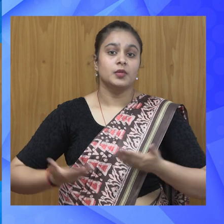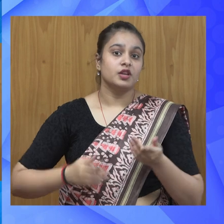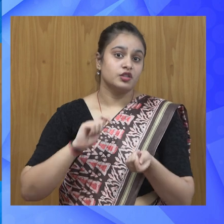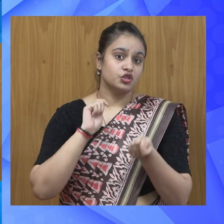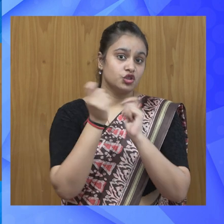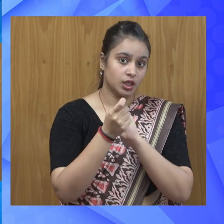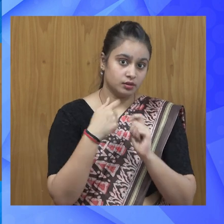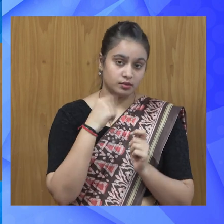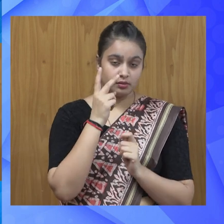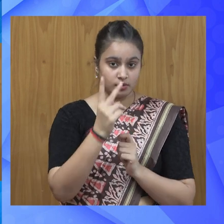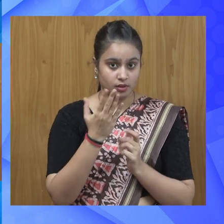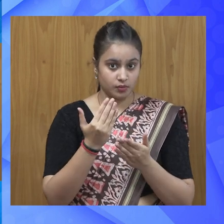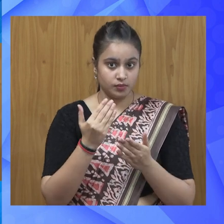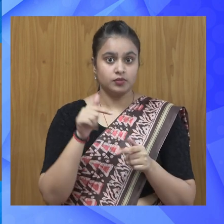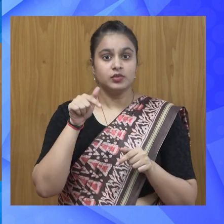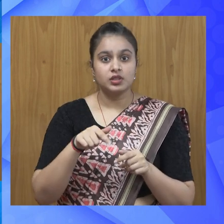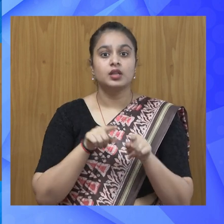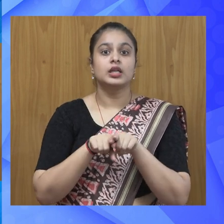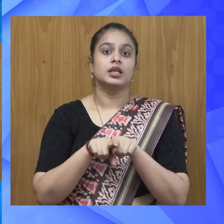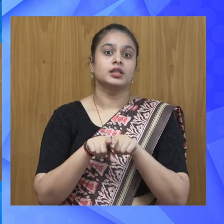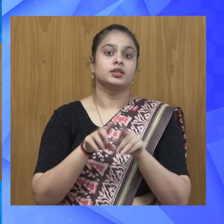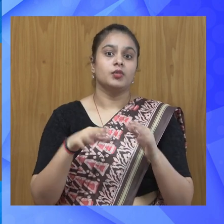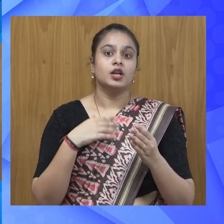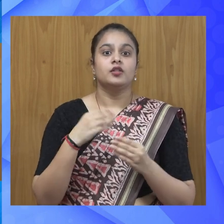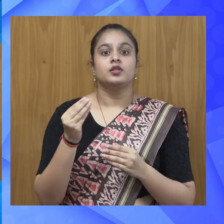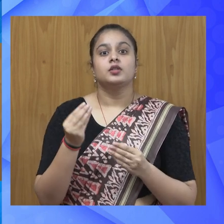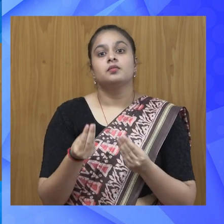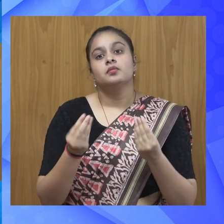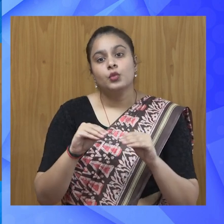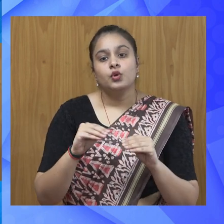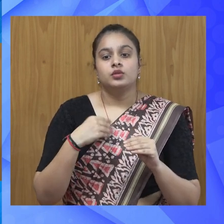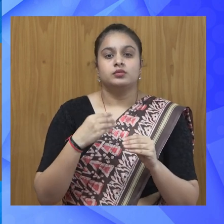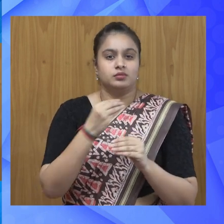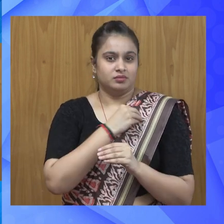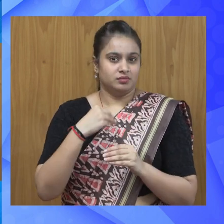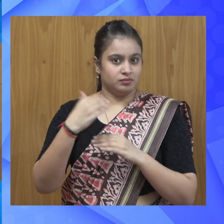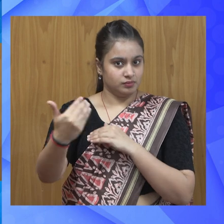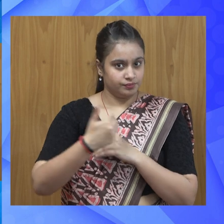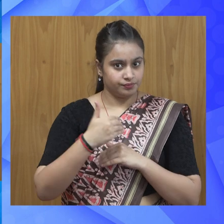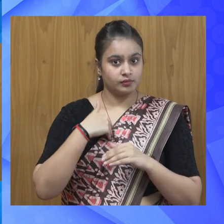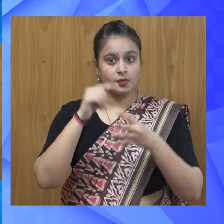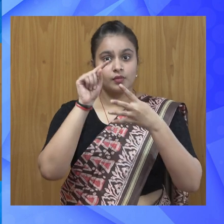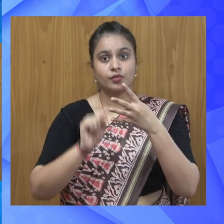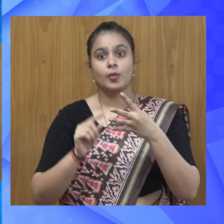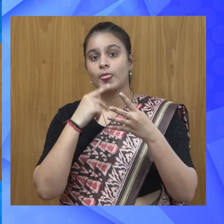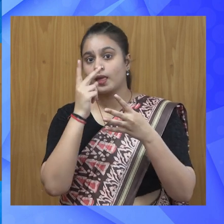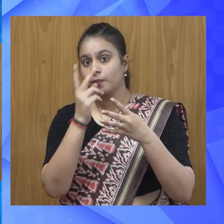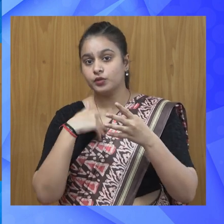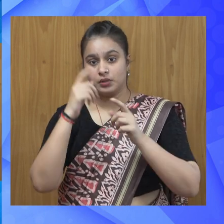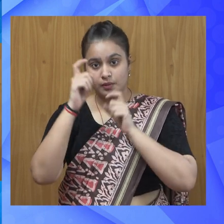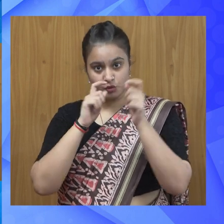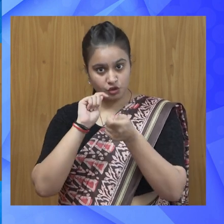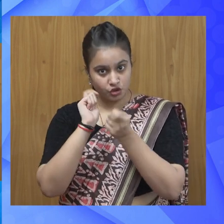ये एक इम्पोर्टेंट एग्जाम्पल है जो काफी जैसे क्लिनिक में आते हैं, तो और उसके सिम्टम देखिए आप समझ सकते हैं, इमोशनल